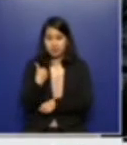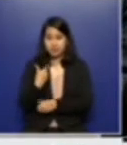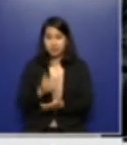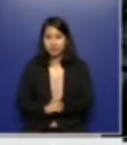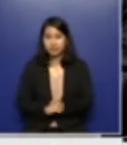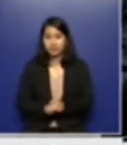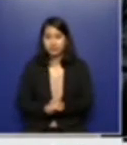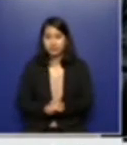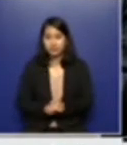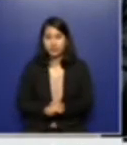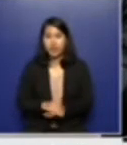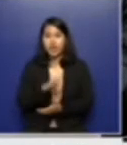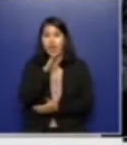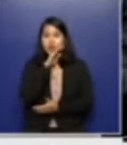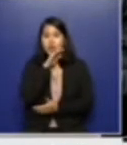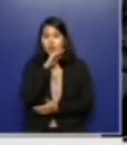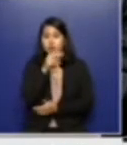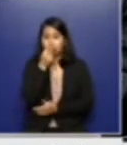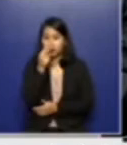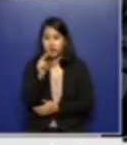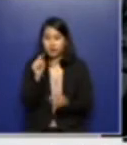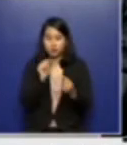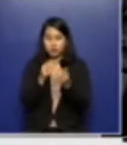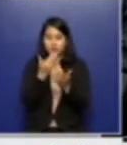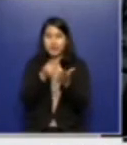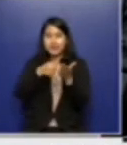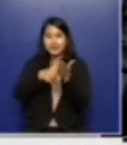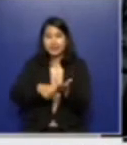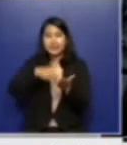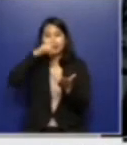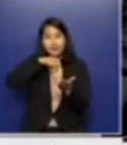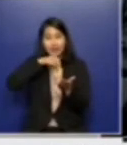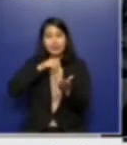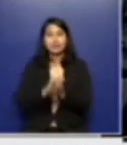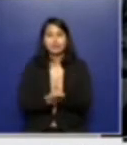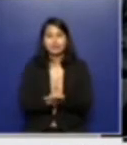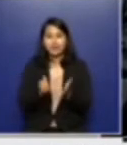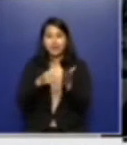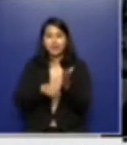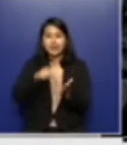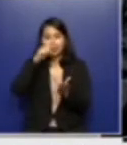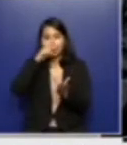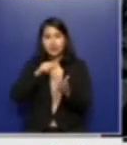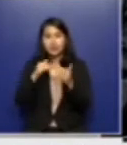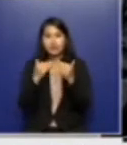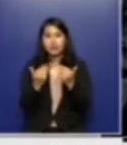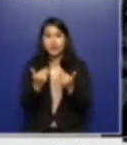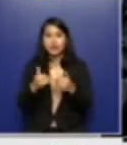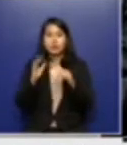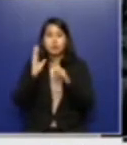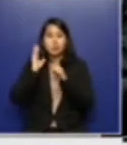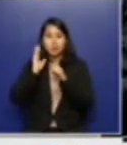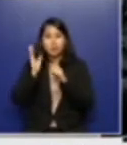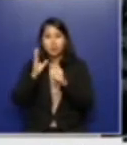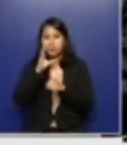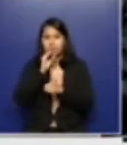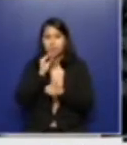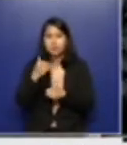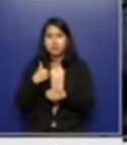ดูสถานะของหนี้สาธารณะของไทยในตอนนี้นะคะหลายท่านได้อภิปรายไปแล้วว่าจะอยู่ที่ประ